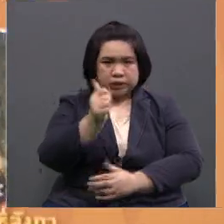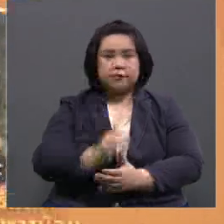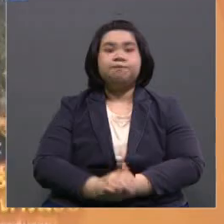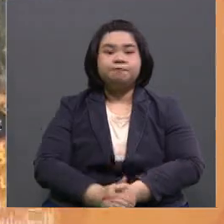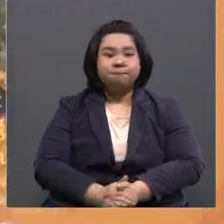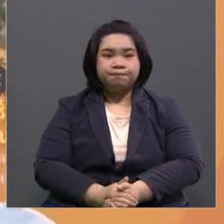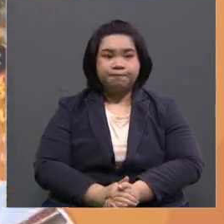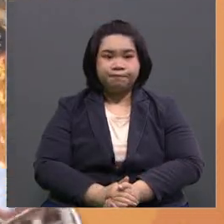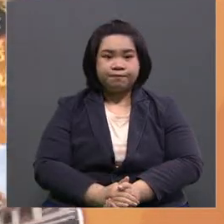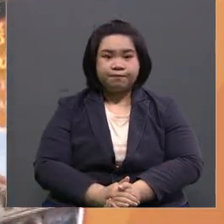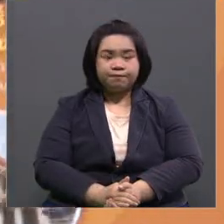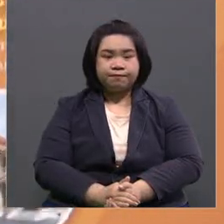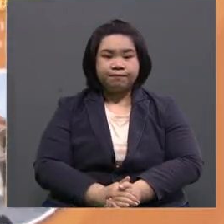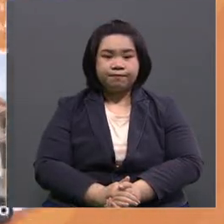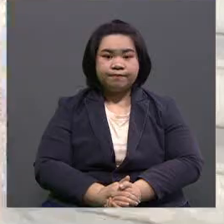ครับ